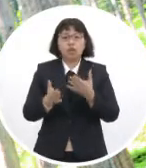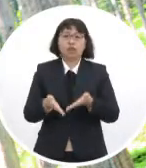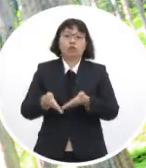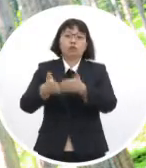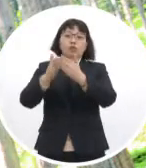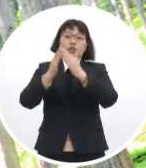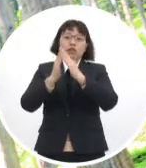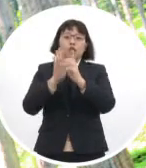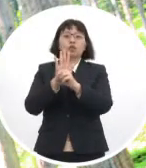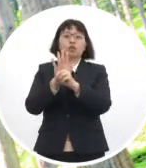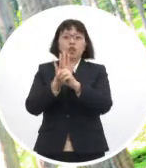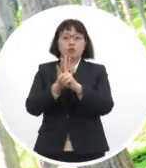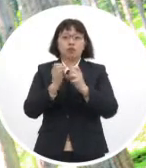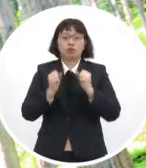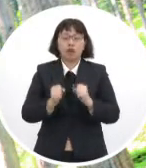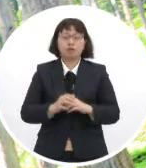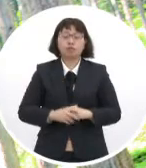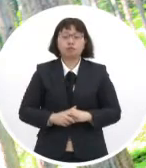よ。